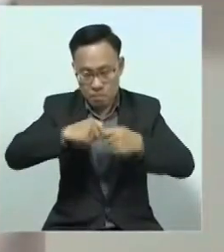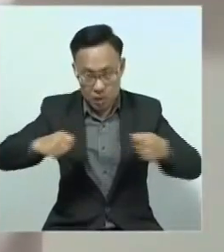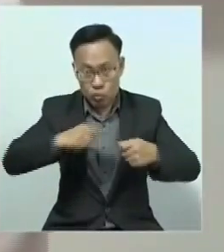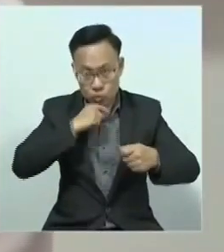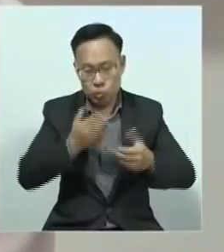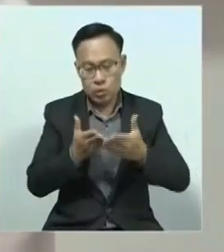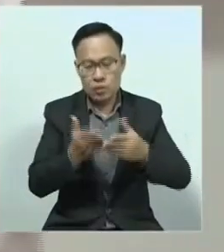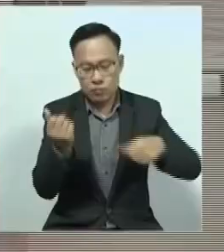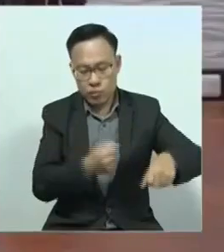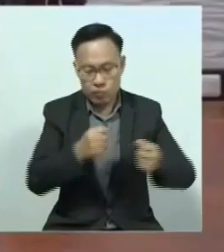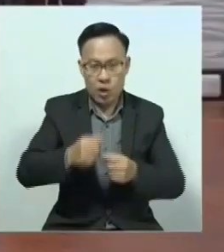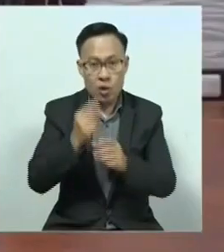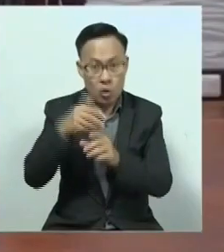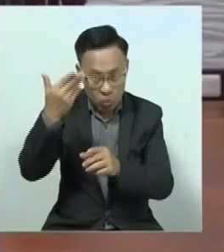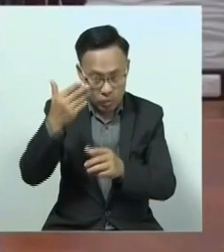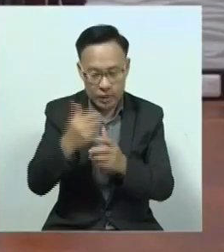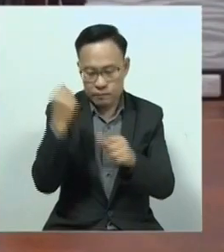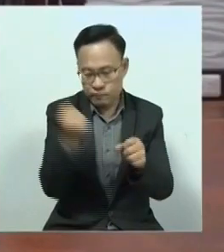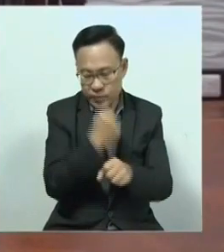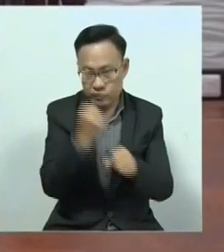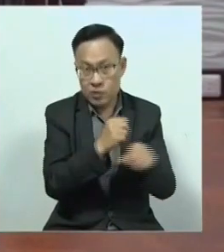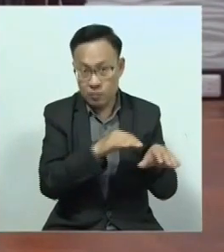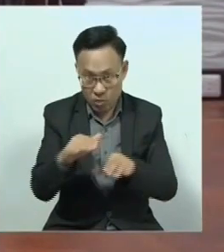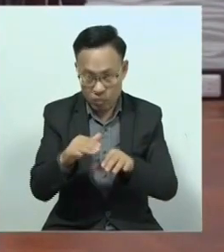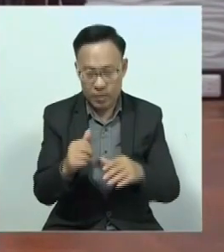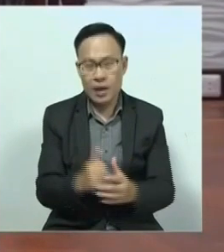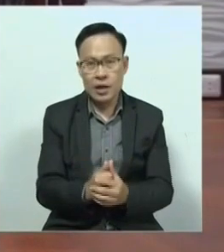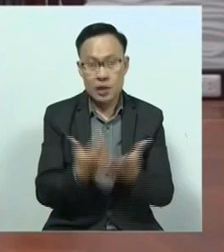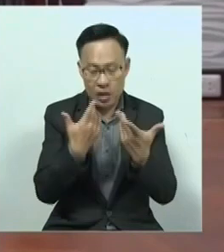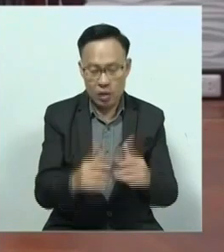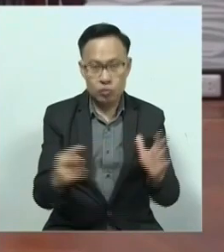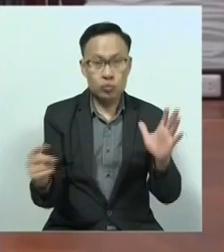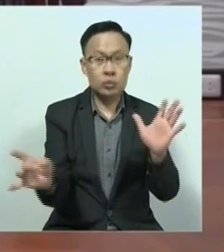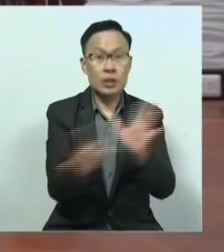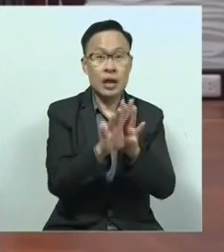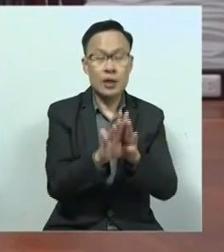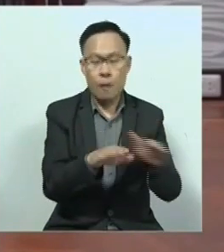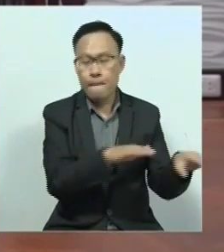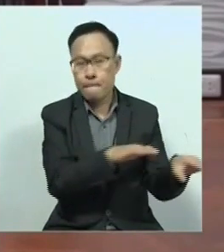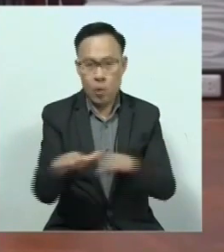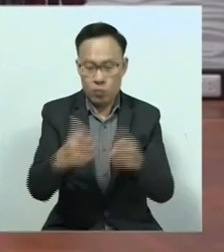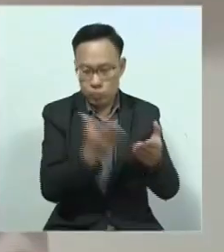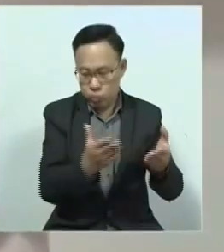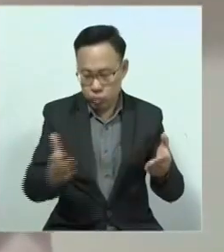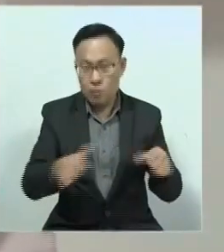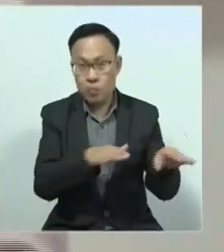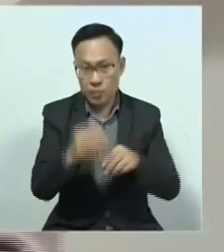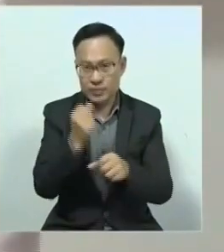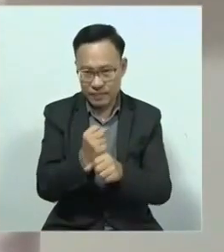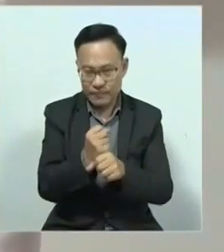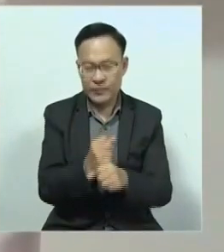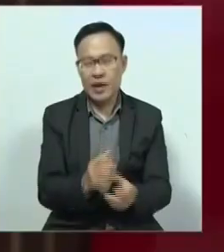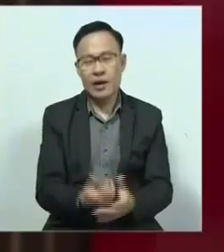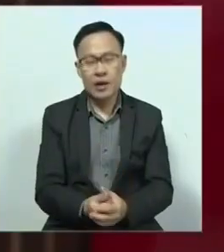เรือล่ะสำคัญเนื่องจากว่าเราต้องการให้แบบเป็นราชสมัยครั้งแรกขององค์ท่านเราจึงแต่งบทขึ้นให